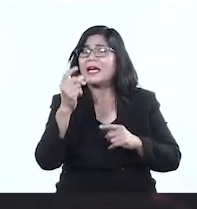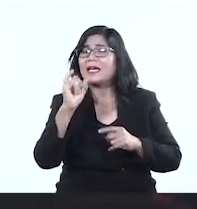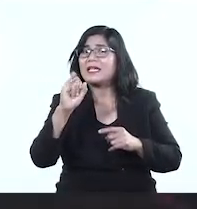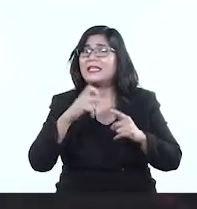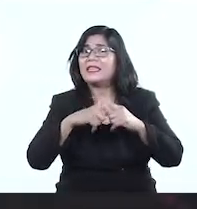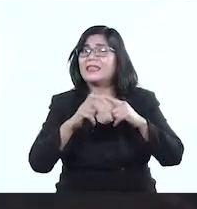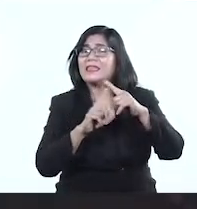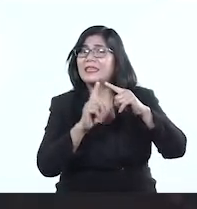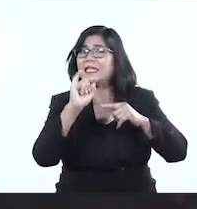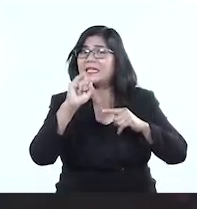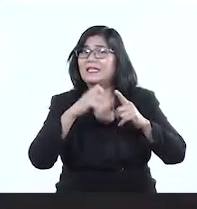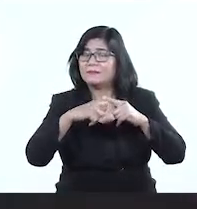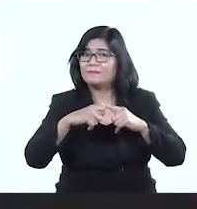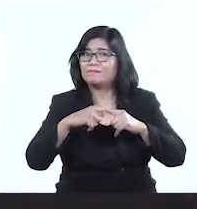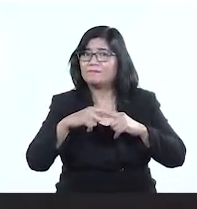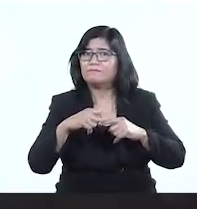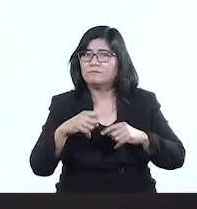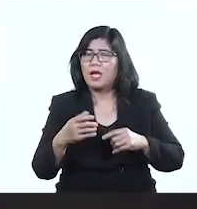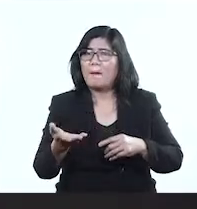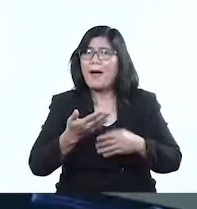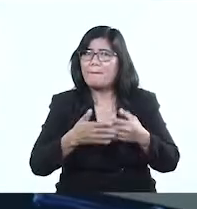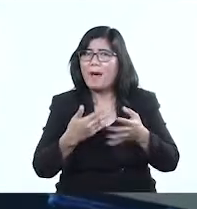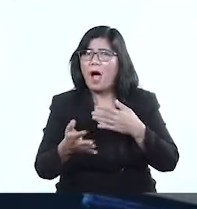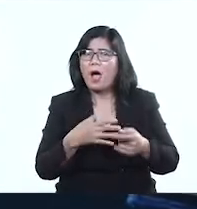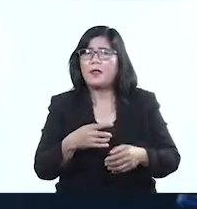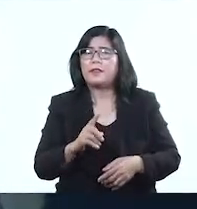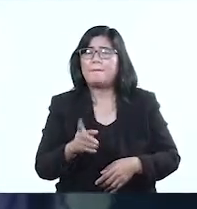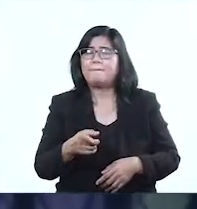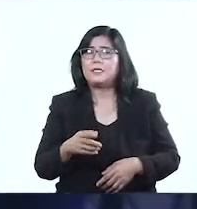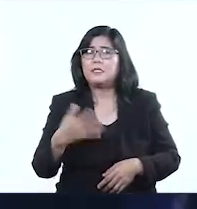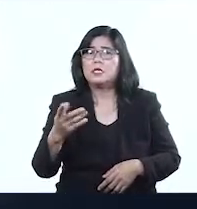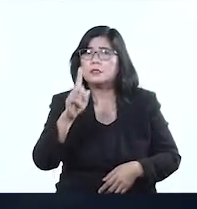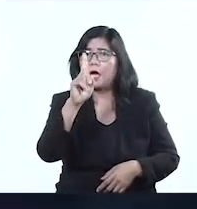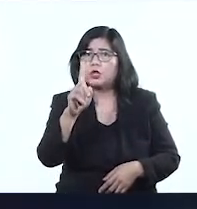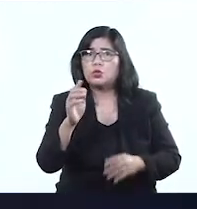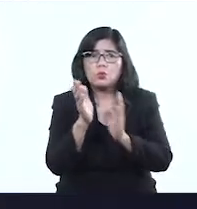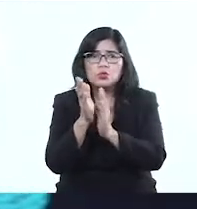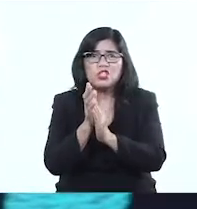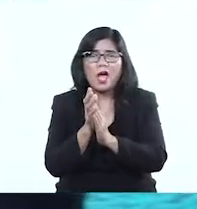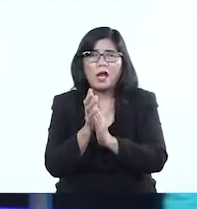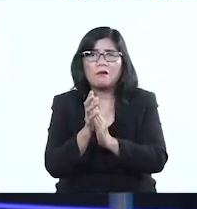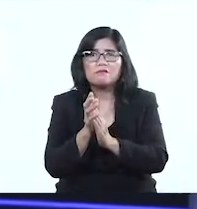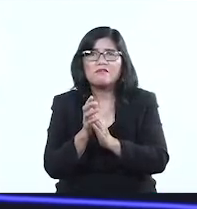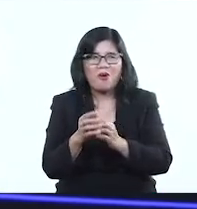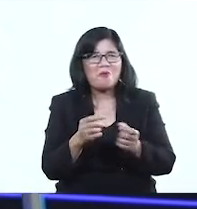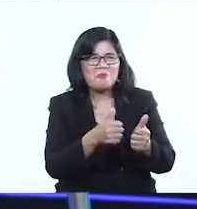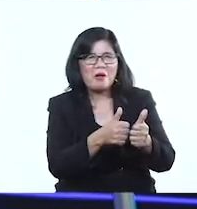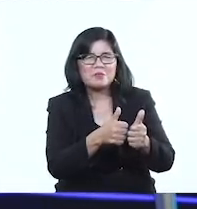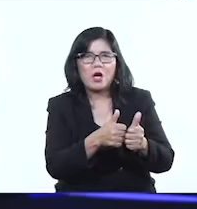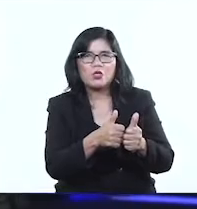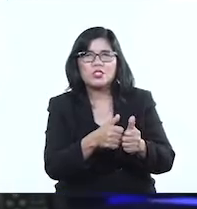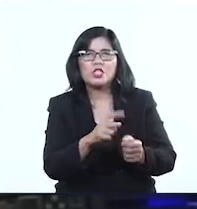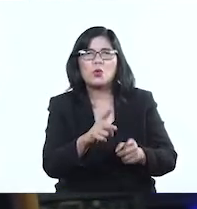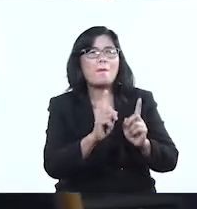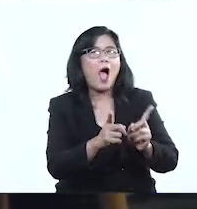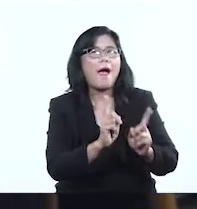21 pujian bisa sangat berbahaya Halo selamat kritik mengajar kita untuk lebih rendah hati kritik mengajar